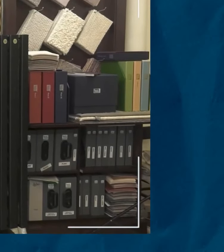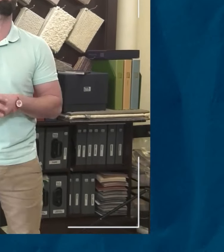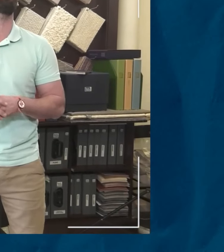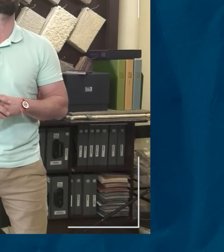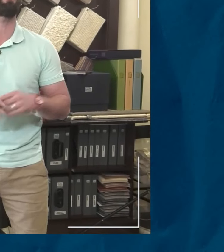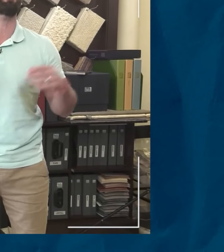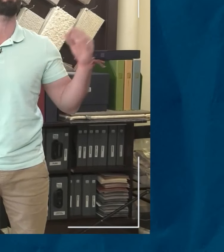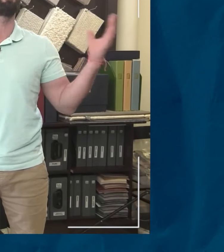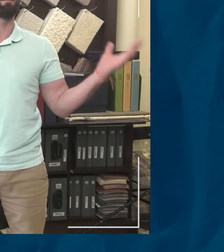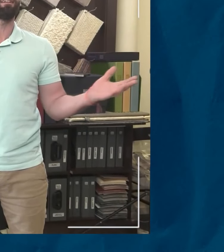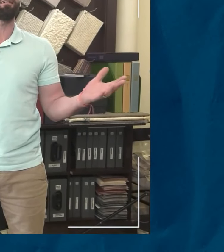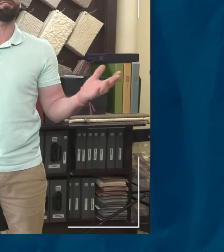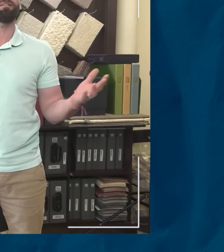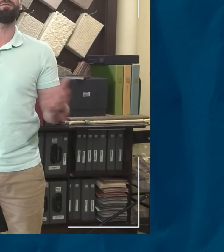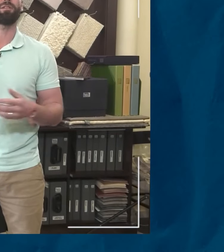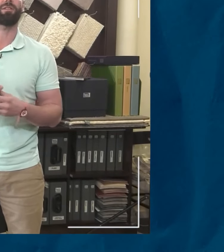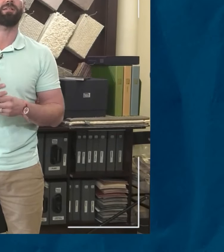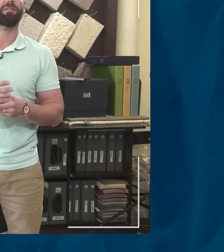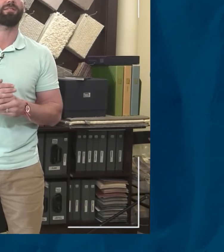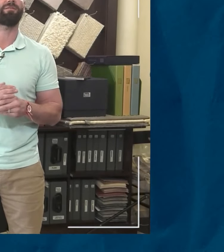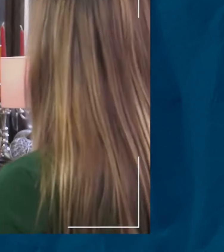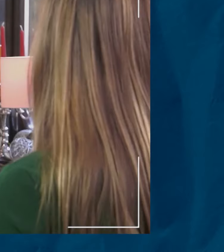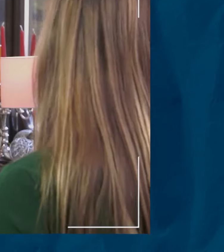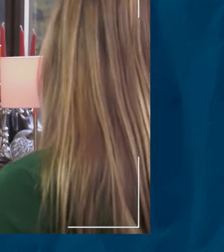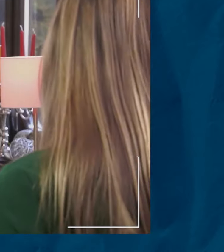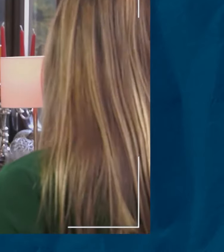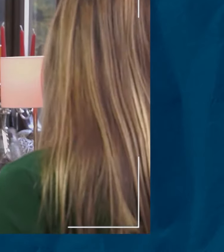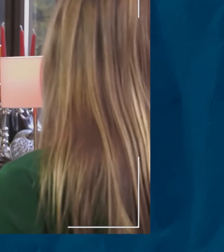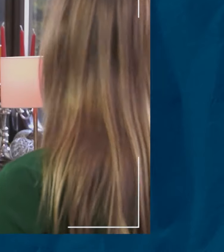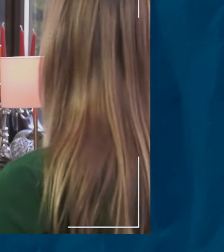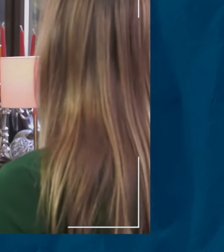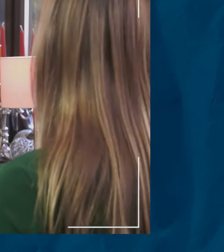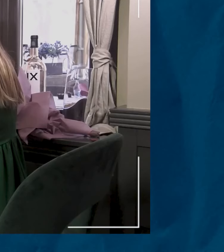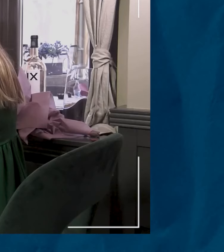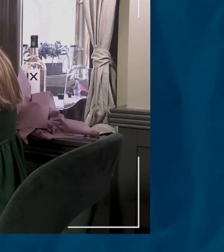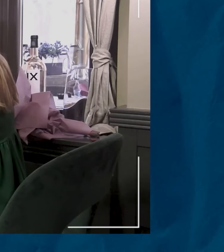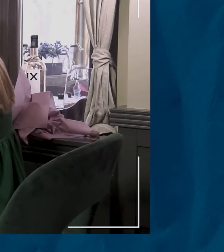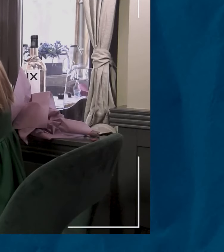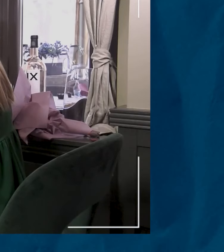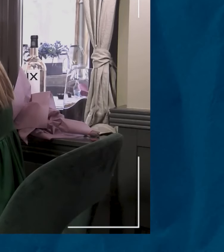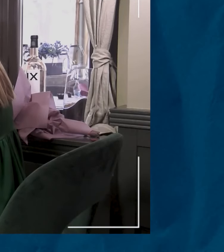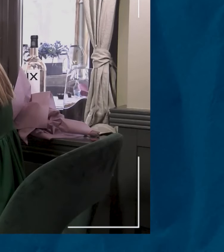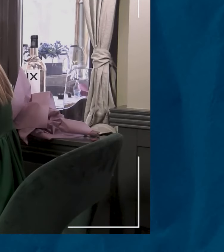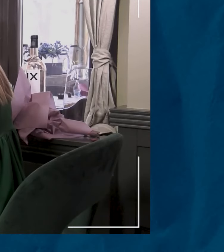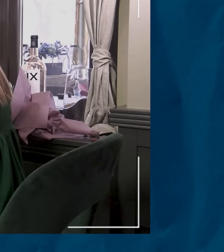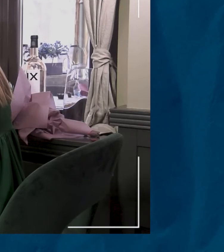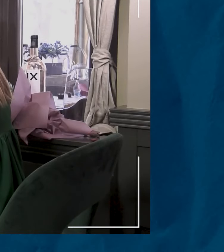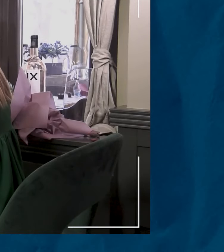туклички, подходящо за вашата илюзия, ще да кажа. Толкова съм щастлив, че сме тук.